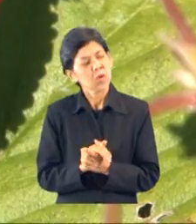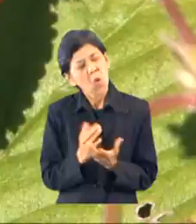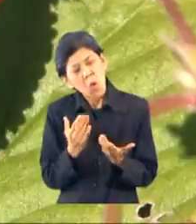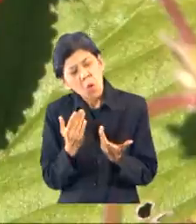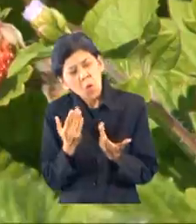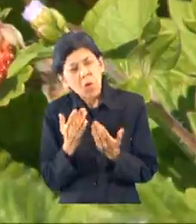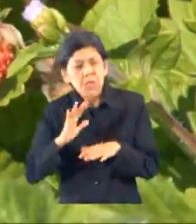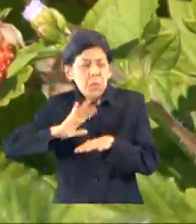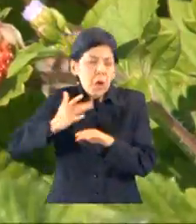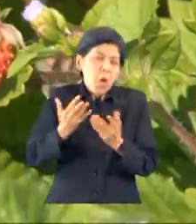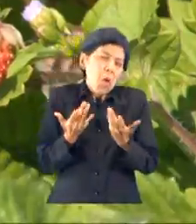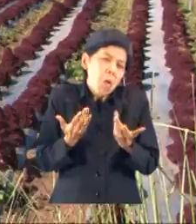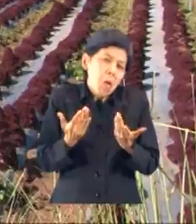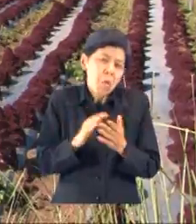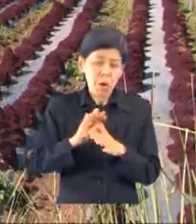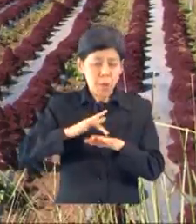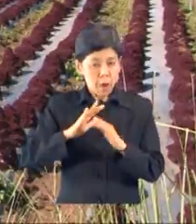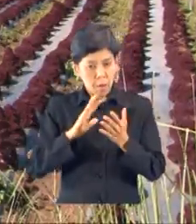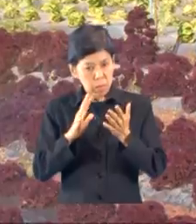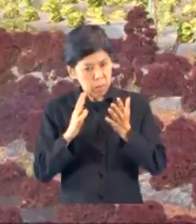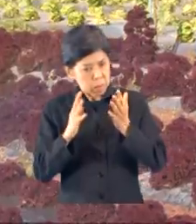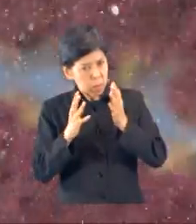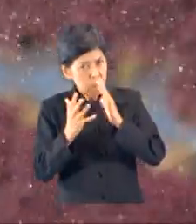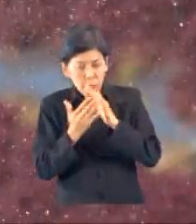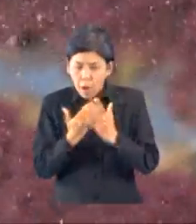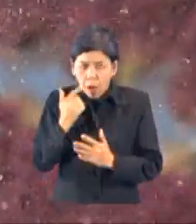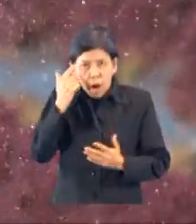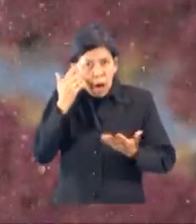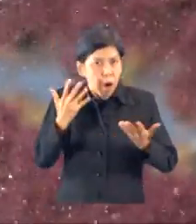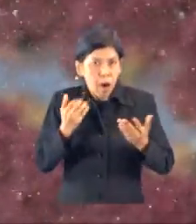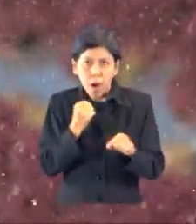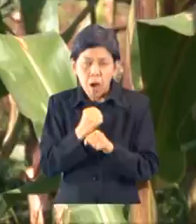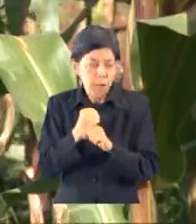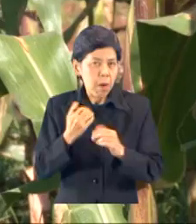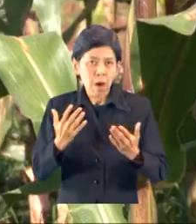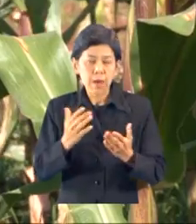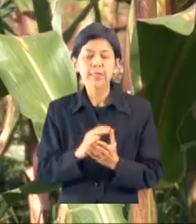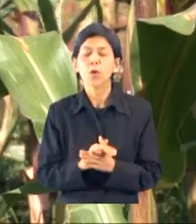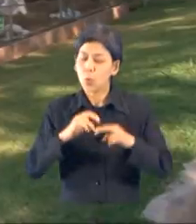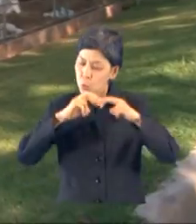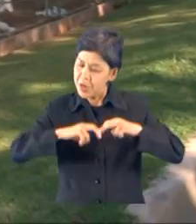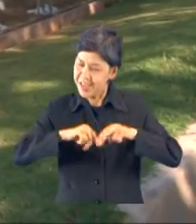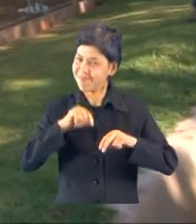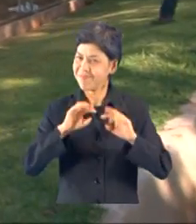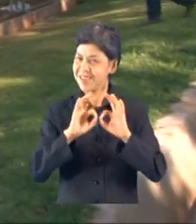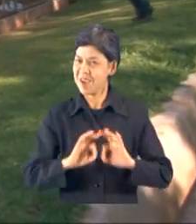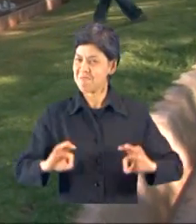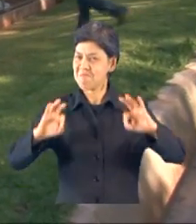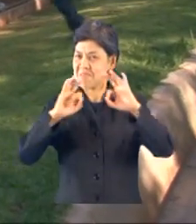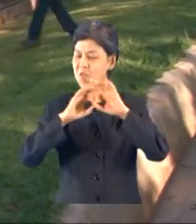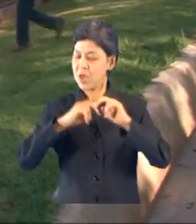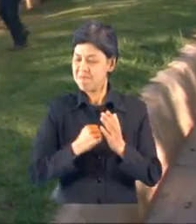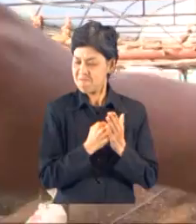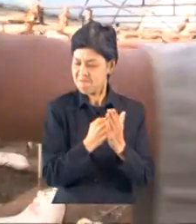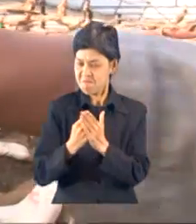องพึ่งพาธรรมชาติเป็นหลักและเมื่อธรรมชาติเปลี่ยนแปลงจนไม่สามารถคาดการได้ดังเช่นอดีตงานวิจัยจึงเป็นส่วนสำคัญ